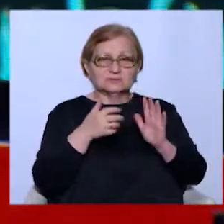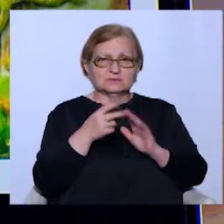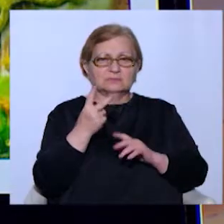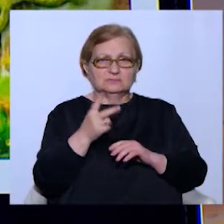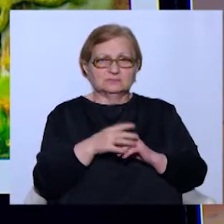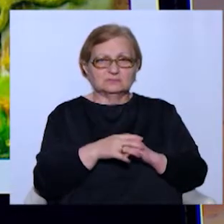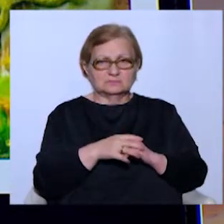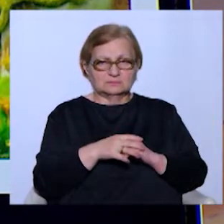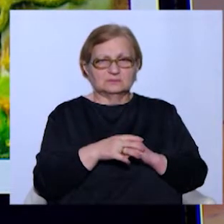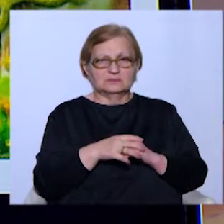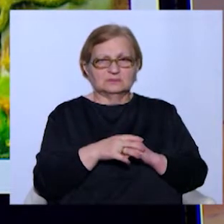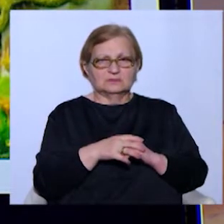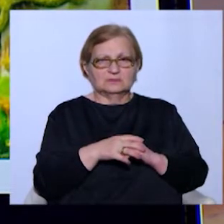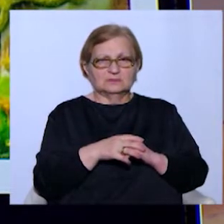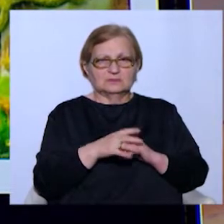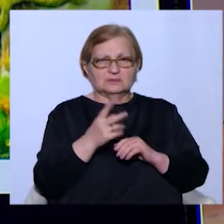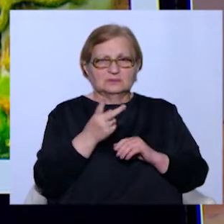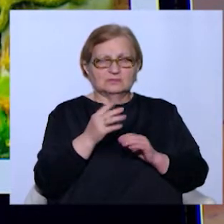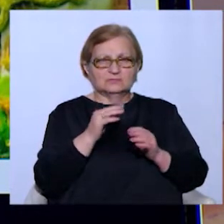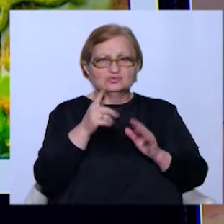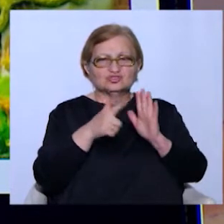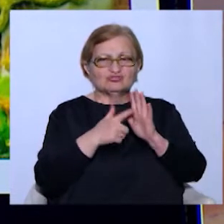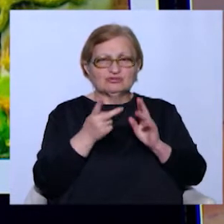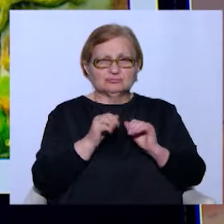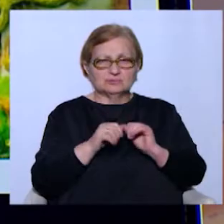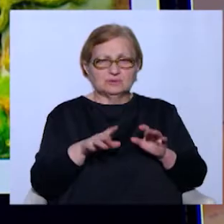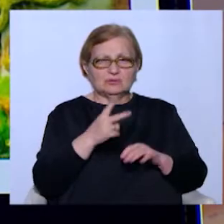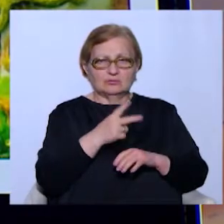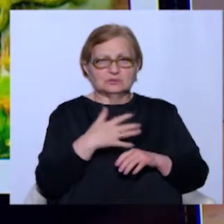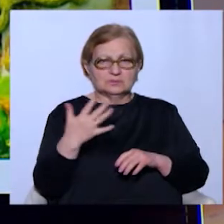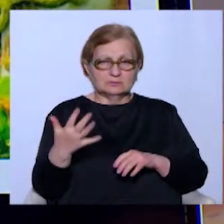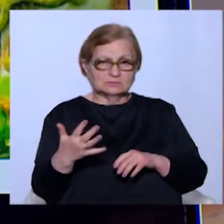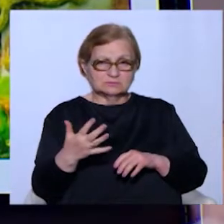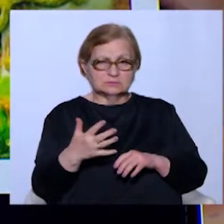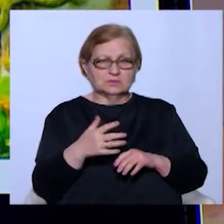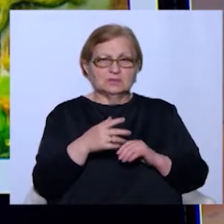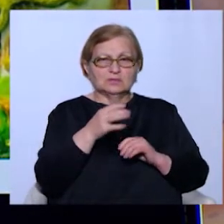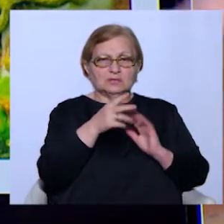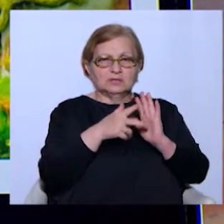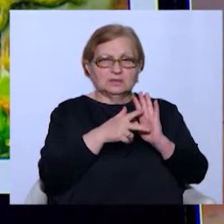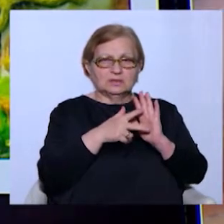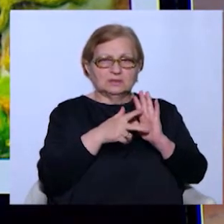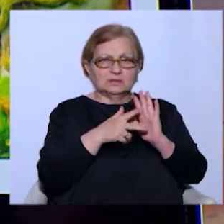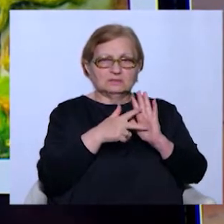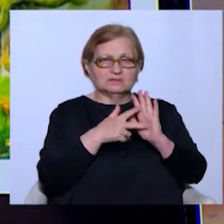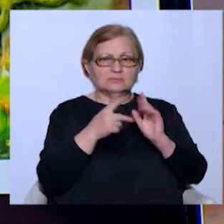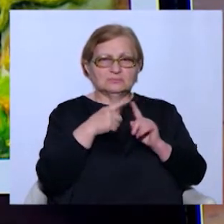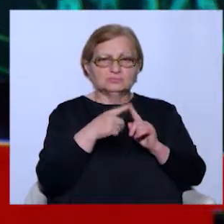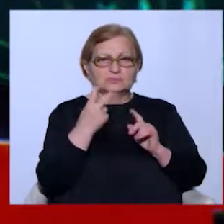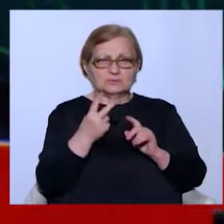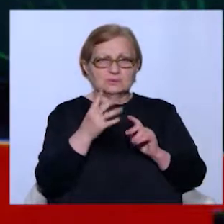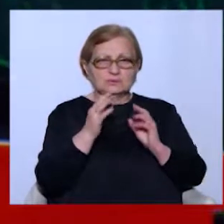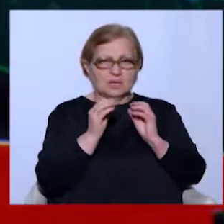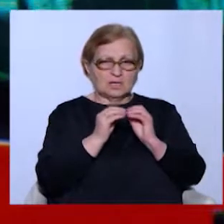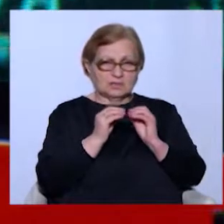2. შვენიერია, ესე იგი 7 უნდა დავშალოთ. 2 და 5. 10 და 8-ს და უმატოთ